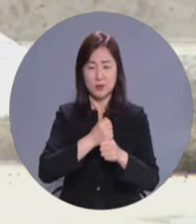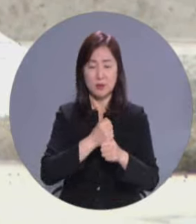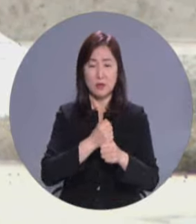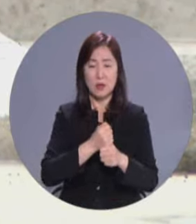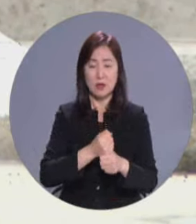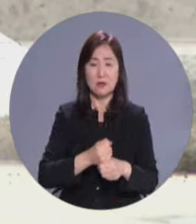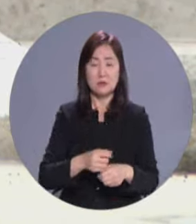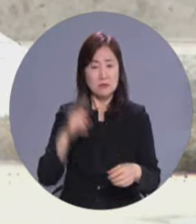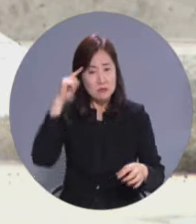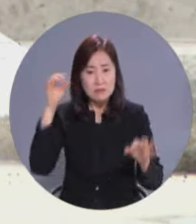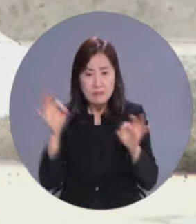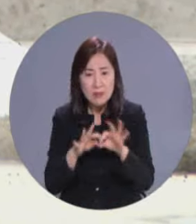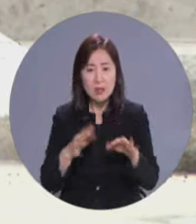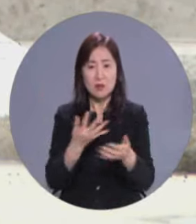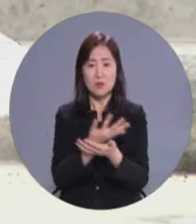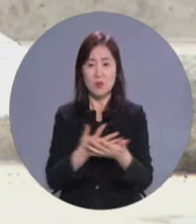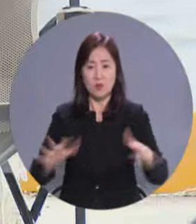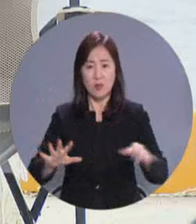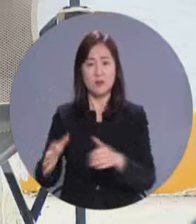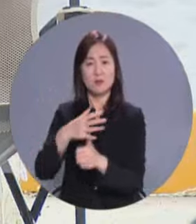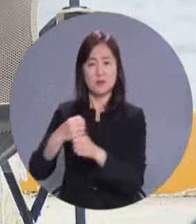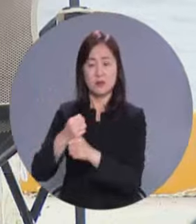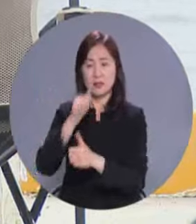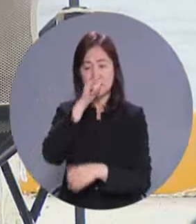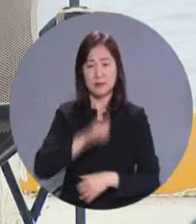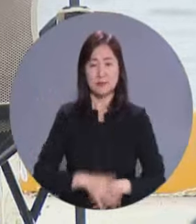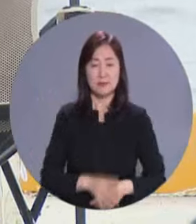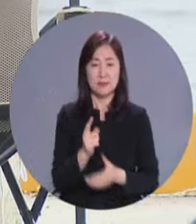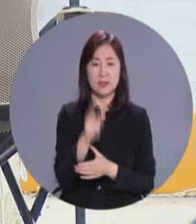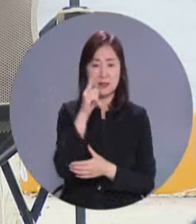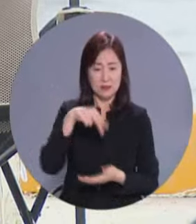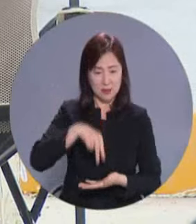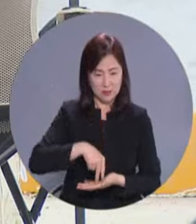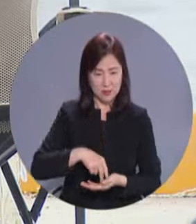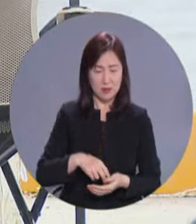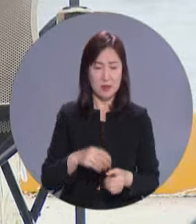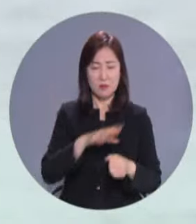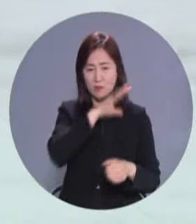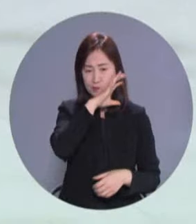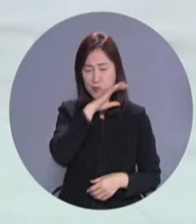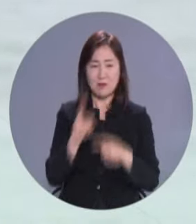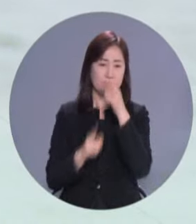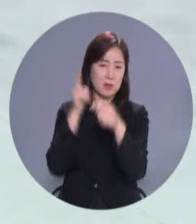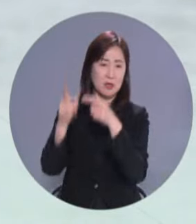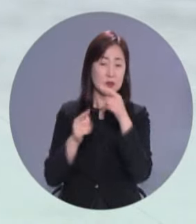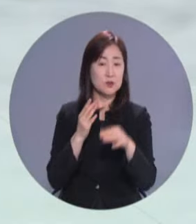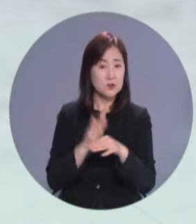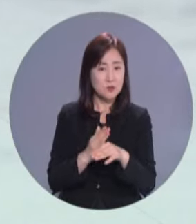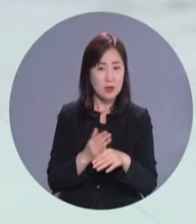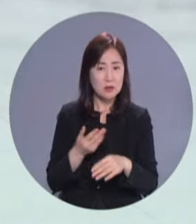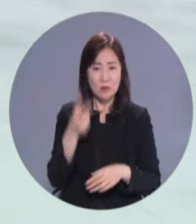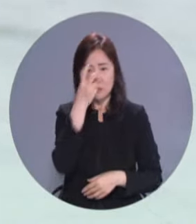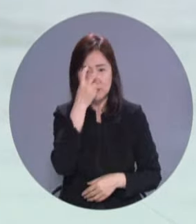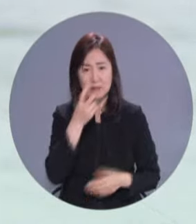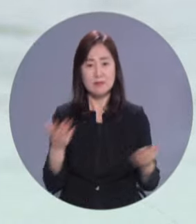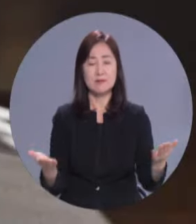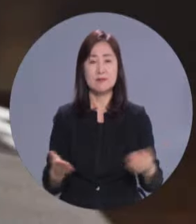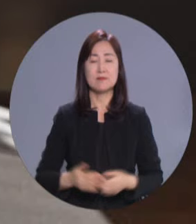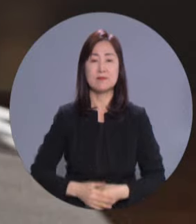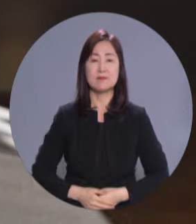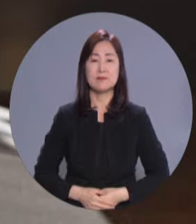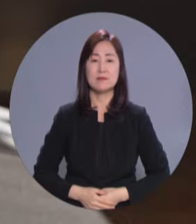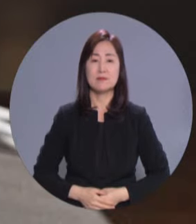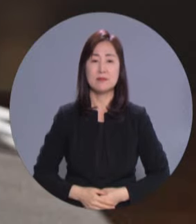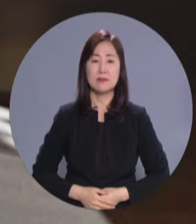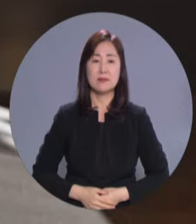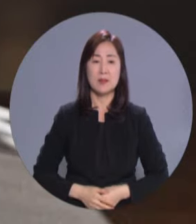엉뚱한 통발이 묶여 있기도 합니다 낚시객들이이 따르지만 사실상 단속은 어려운 상황